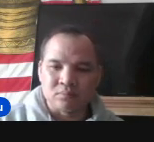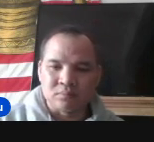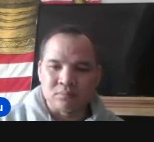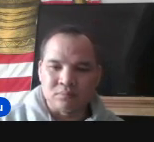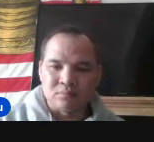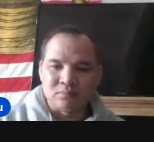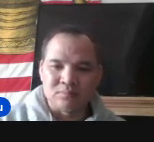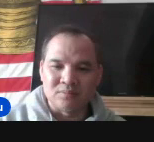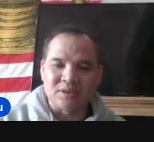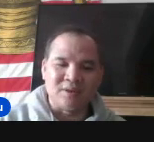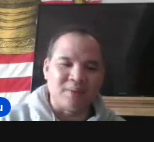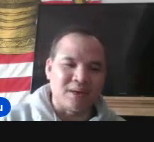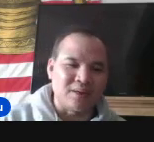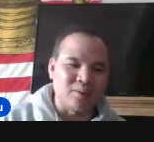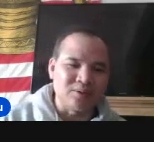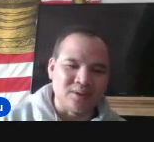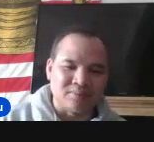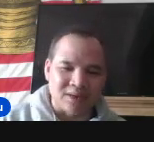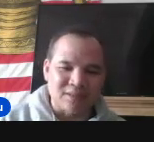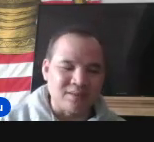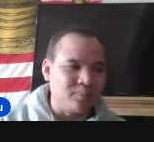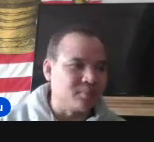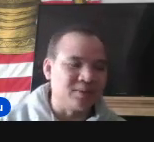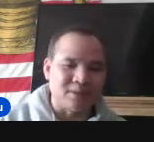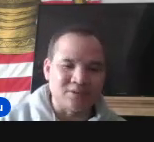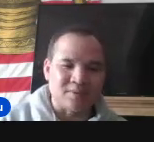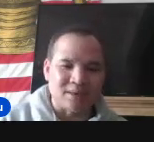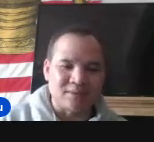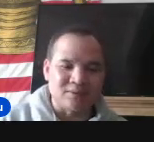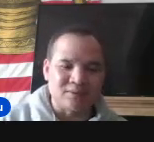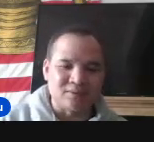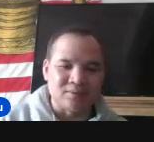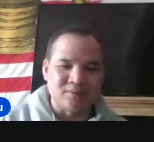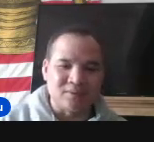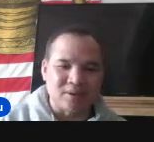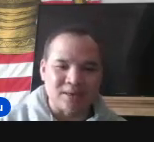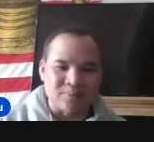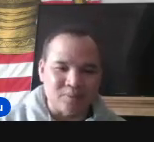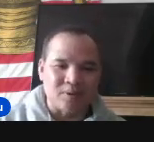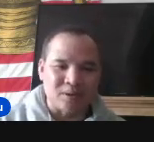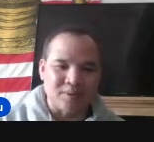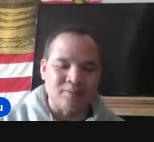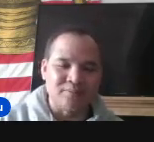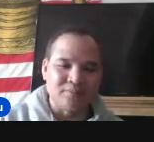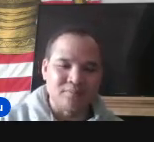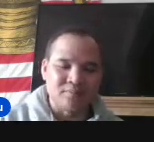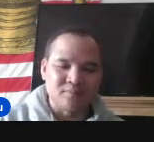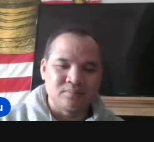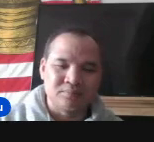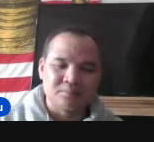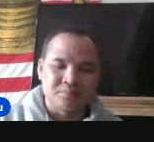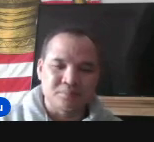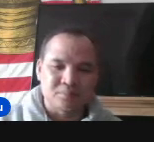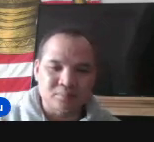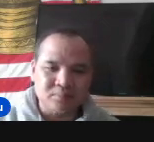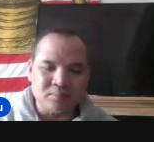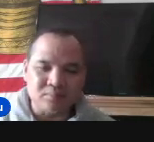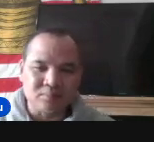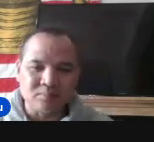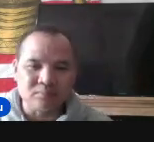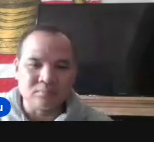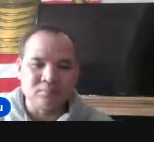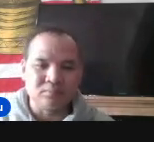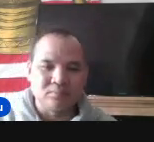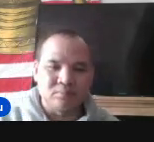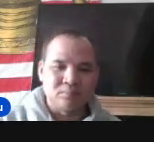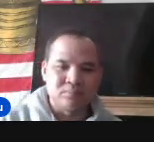างอะไรมาเยอะแล้วนะคร ับ แล ้ วก็อย่างน้อยที่สุดเนี่ยถ้าผมเป็นเจ้าของกิจการในวันนี้เมืองนี้จะต้องอ